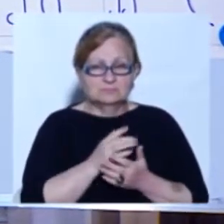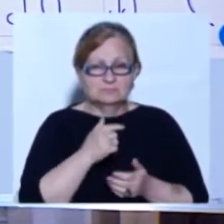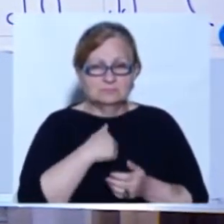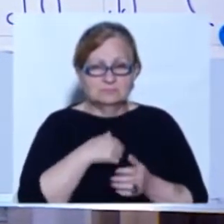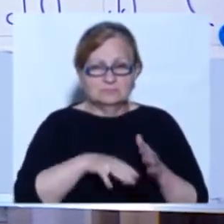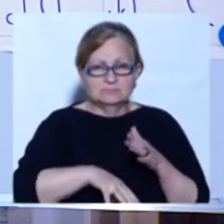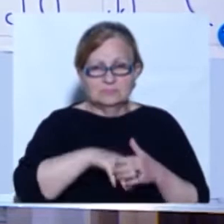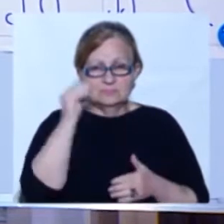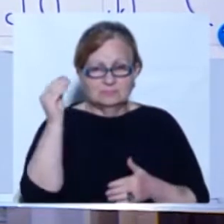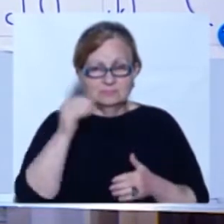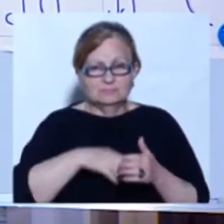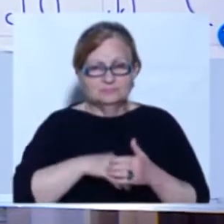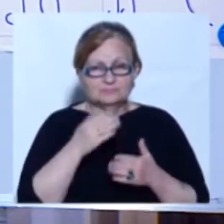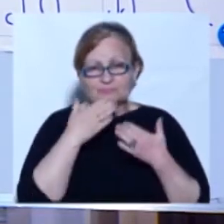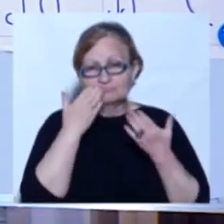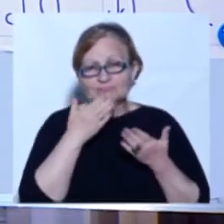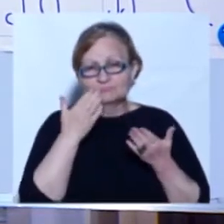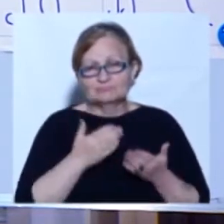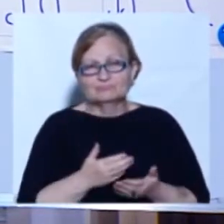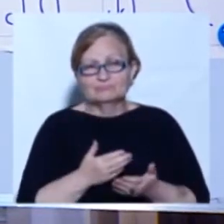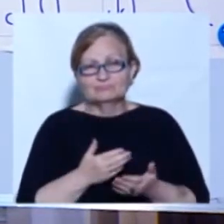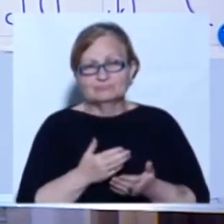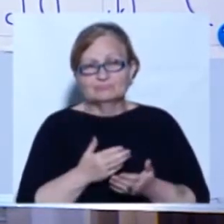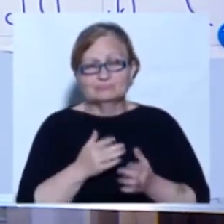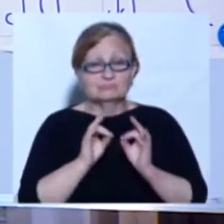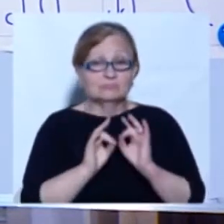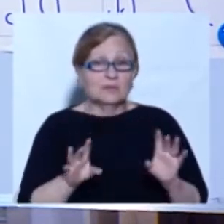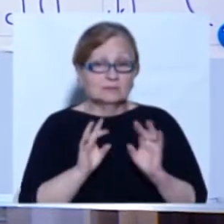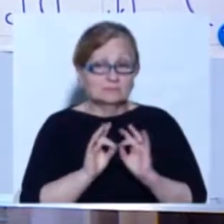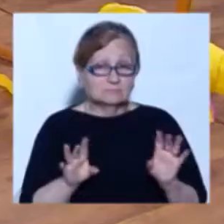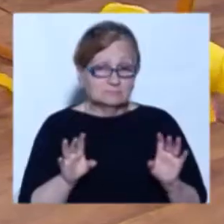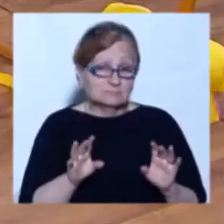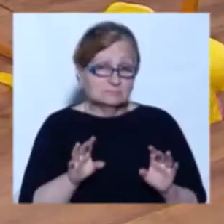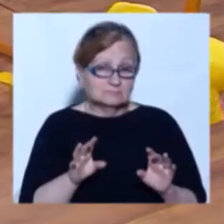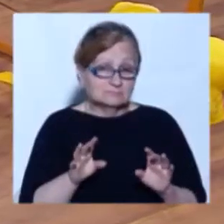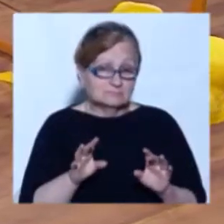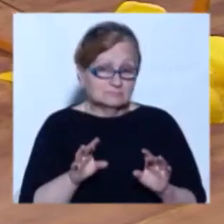სათითაოდ ამოვიღებ, წავიკითხავ, განმარტავ და